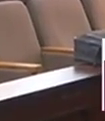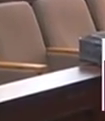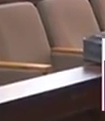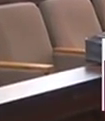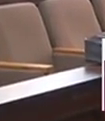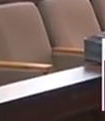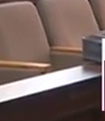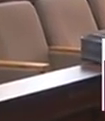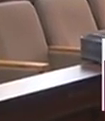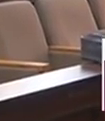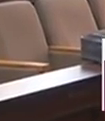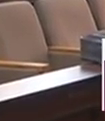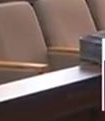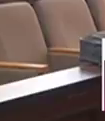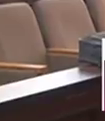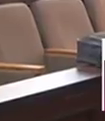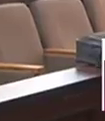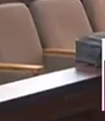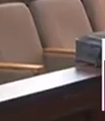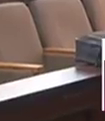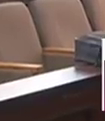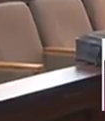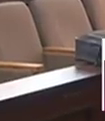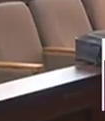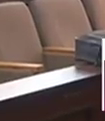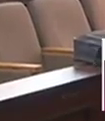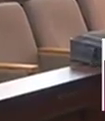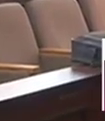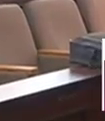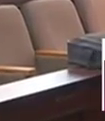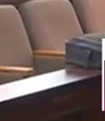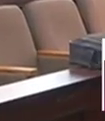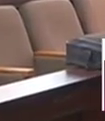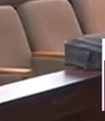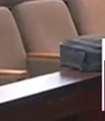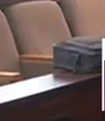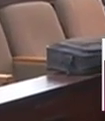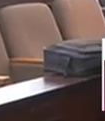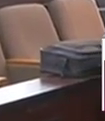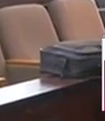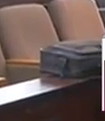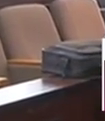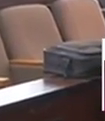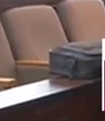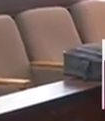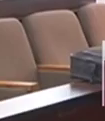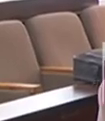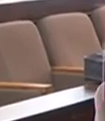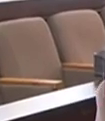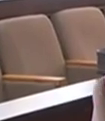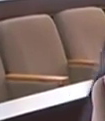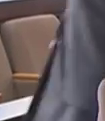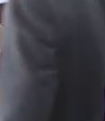тілегімізді жартылай қанағаттандырды. Сот отырысында ноутбук пен диктофон қолдануға рұқсат берді. Ал қалғанын қанағаттандырған жоқ.